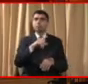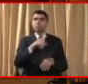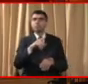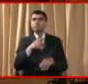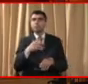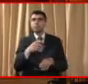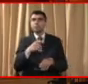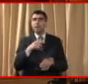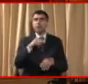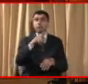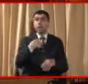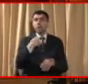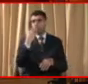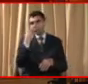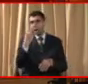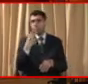هو